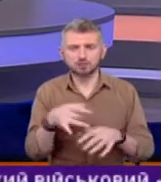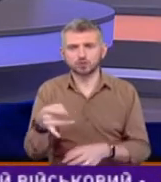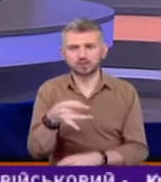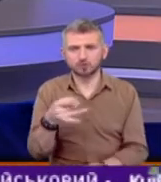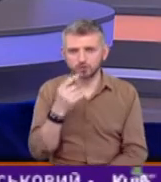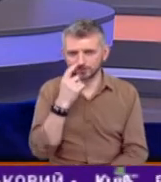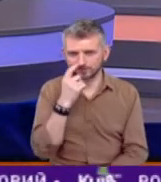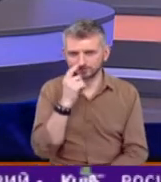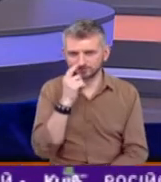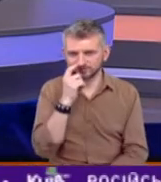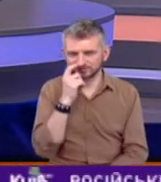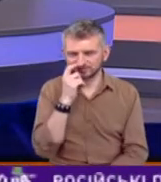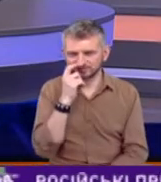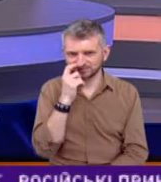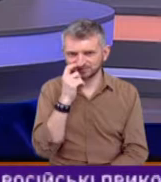республіку.